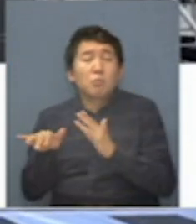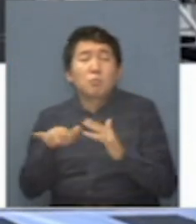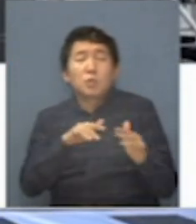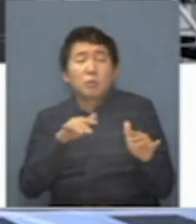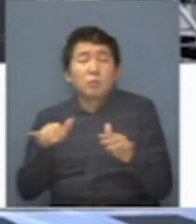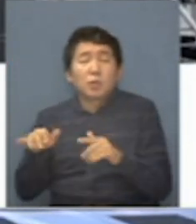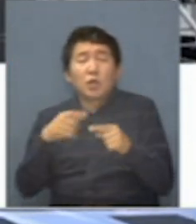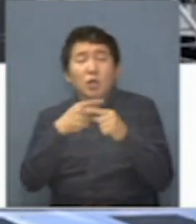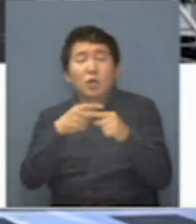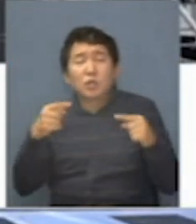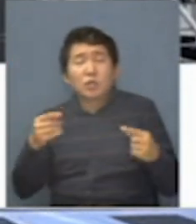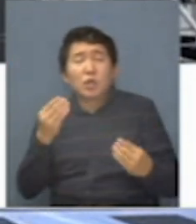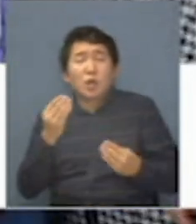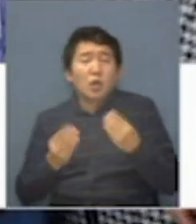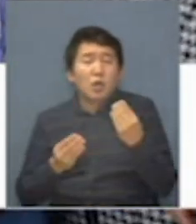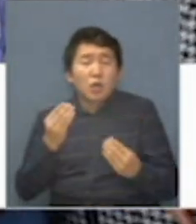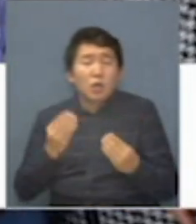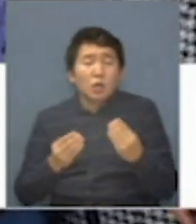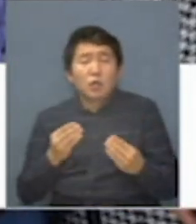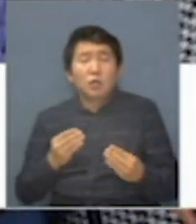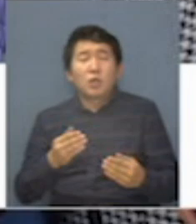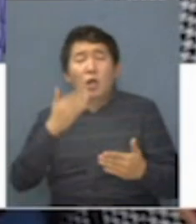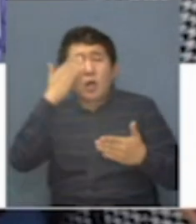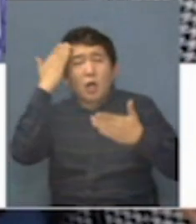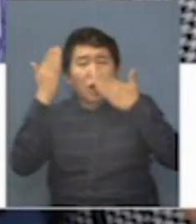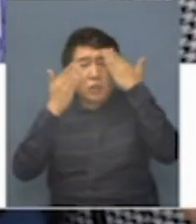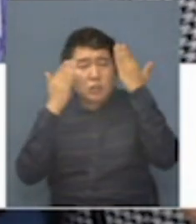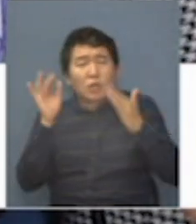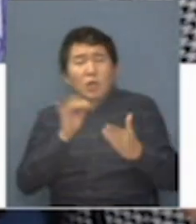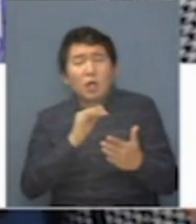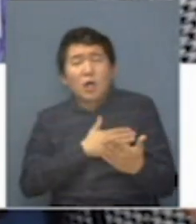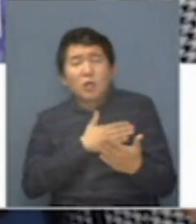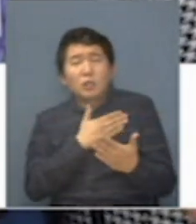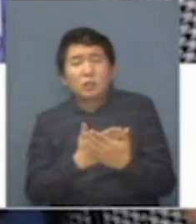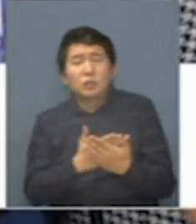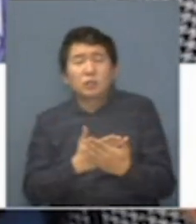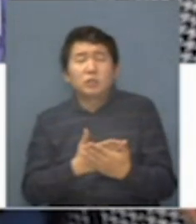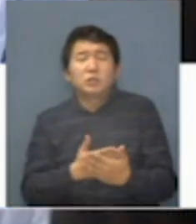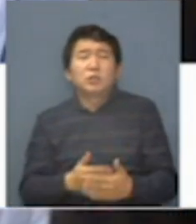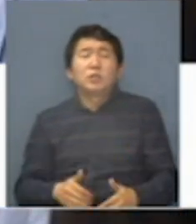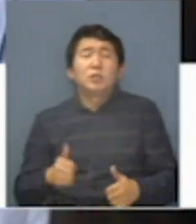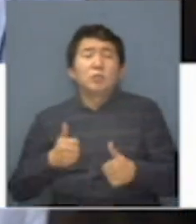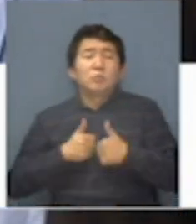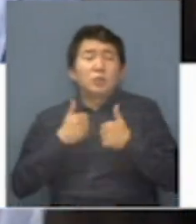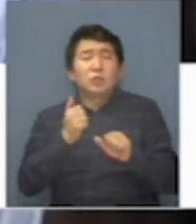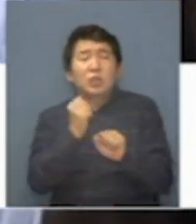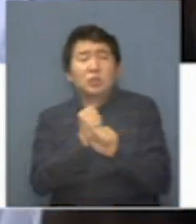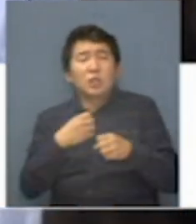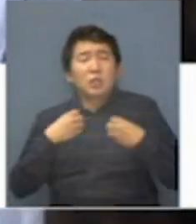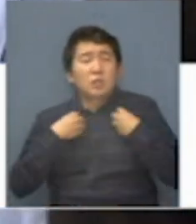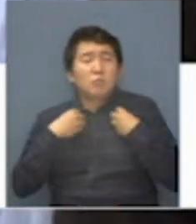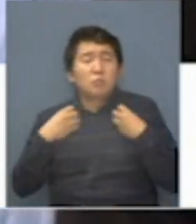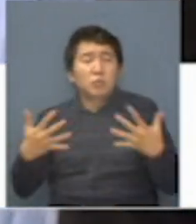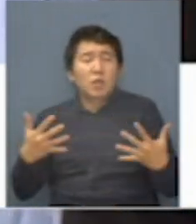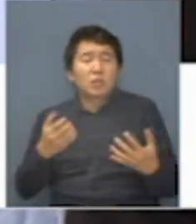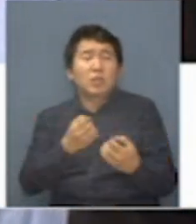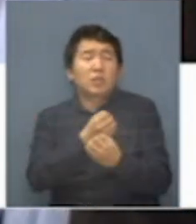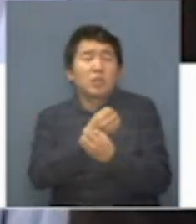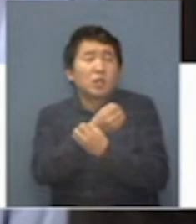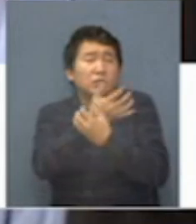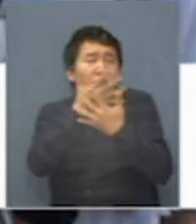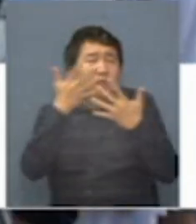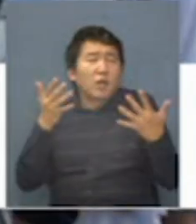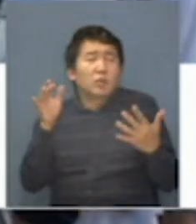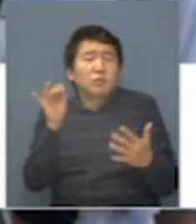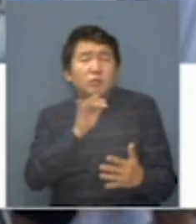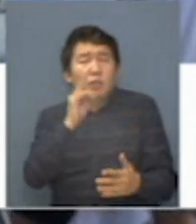из различных игр, конкурсов, развлечений и активностей. Организаторы постарались сделать праздник ярким и запоминающимся. Мы хотим, чтобы это